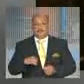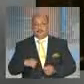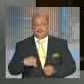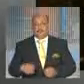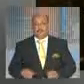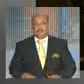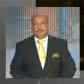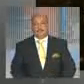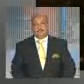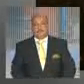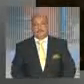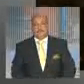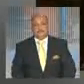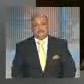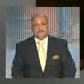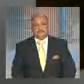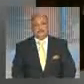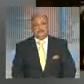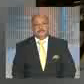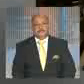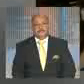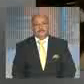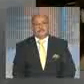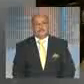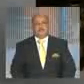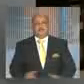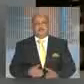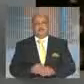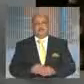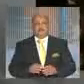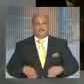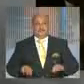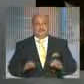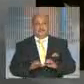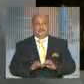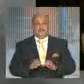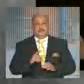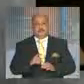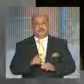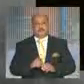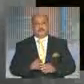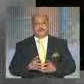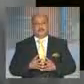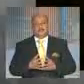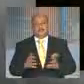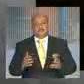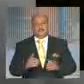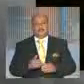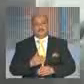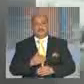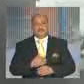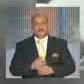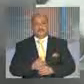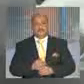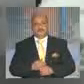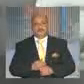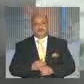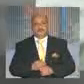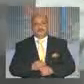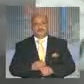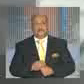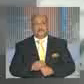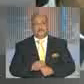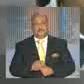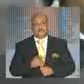أيضا غيرت حتى مفاهيم المتعة ليصل الاستمتاع لدى بعض الصغار حد الانتشاء. سمح